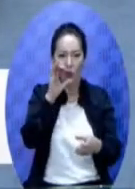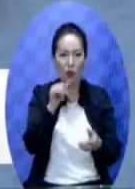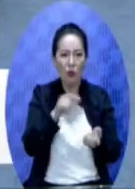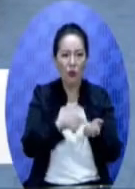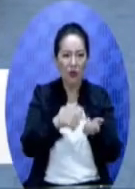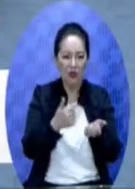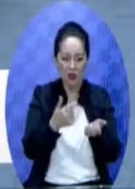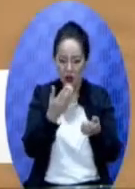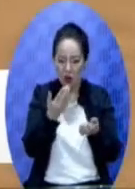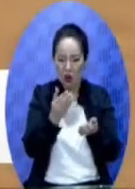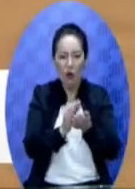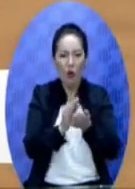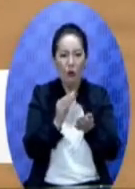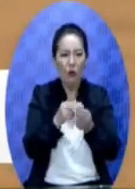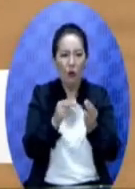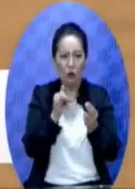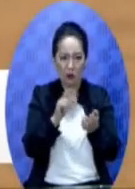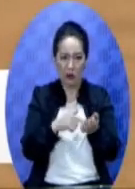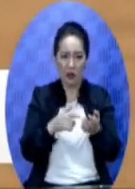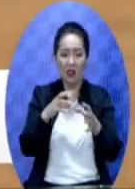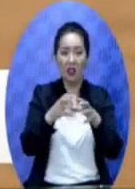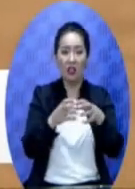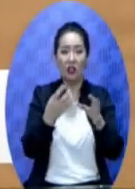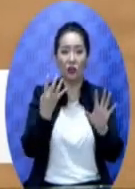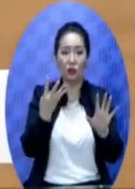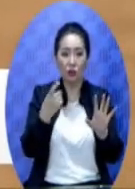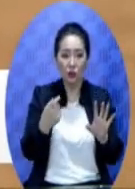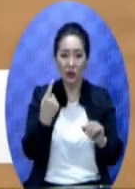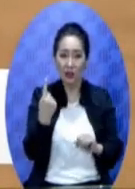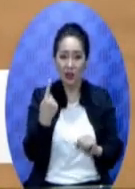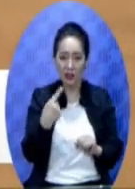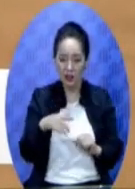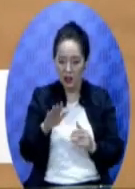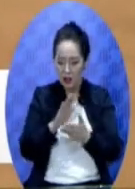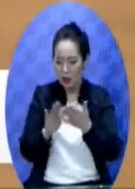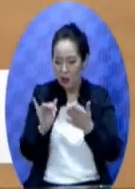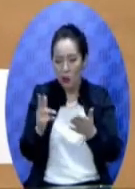бид нар тарихтай шүү дээ. Дэлхий дээр 9 хүн тутмын нэгэн цэвэр усны